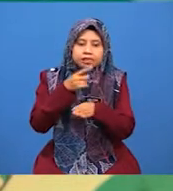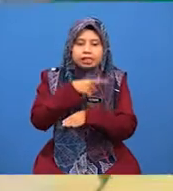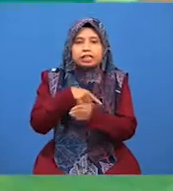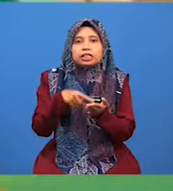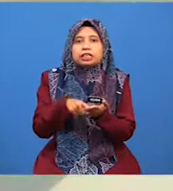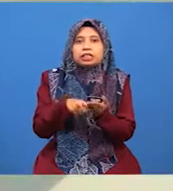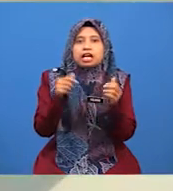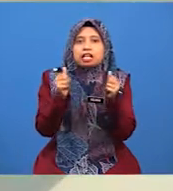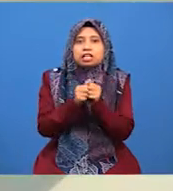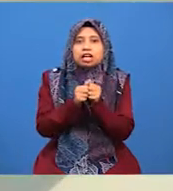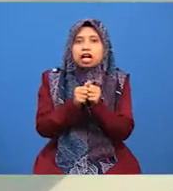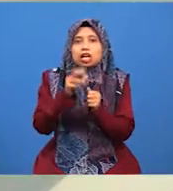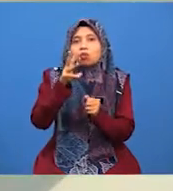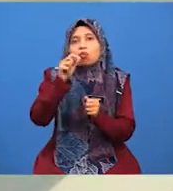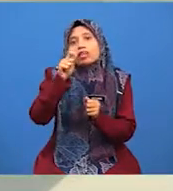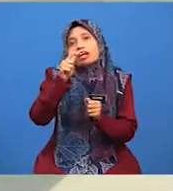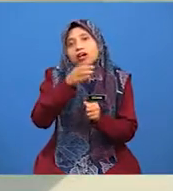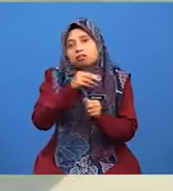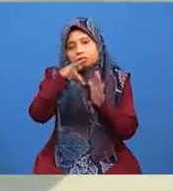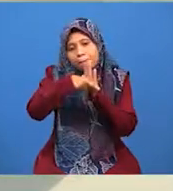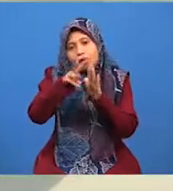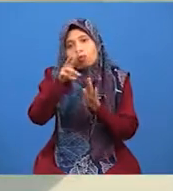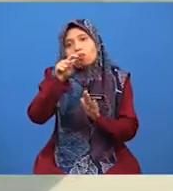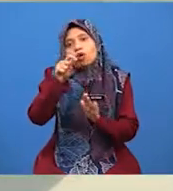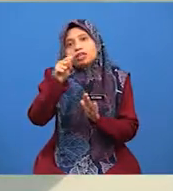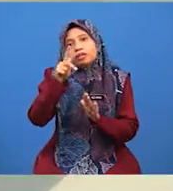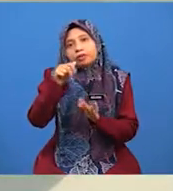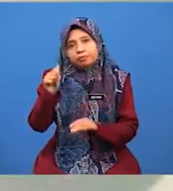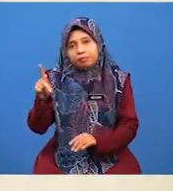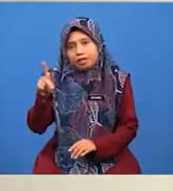hari ini dengan watak dan pewatakan.